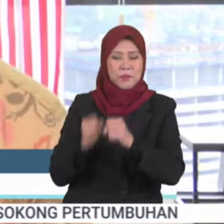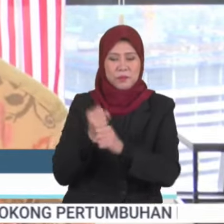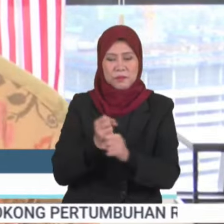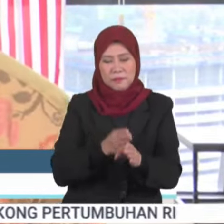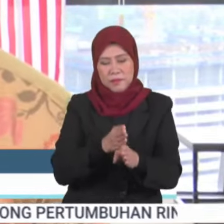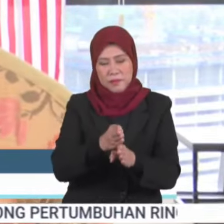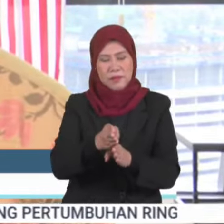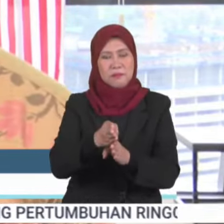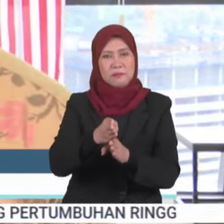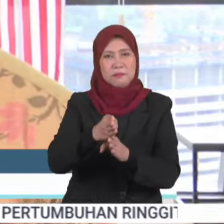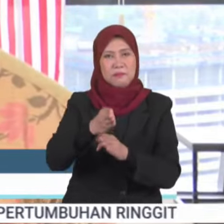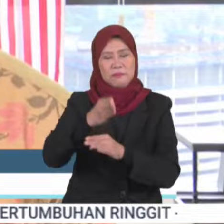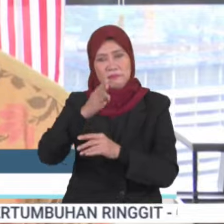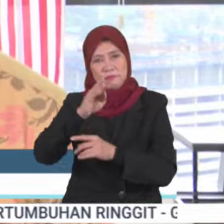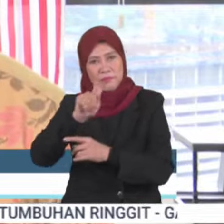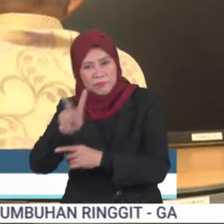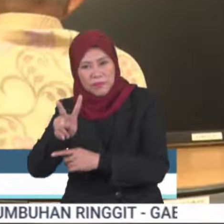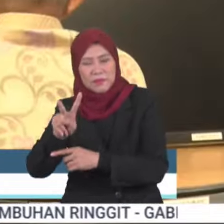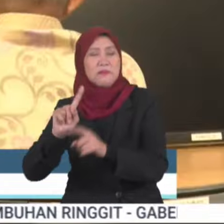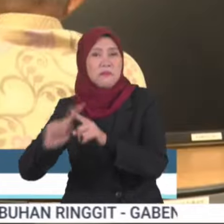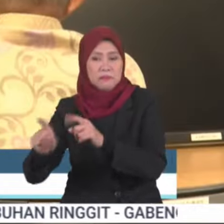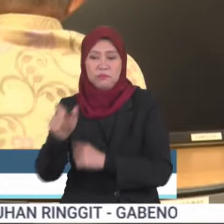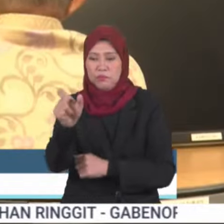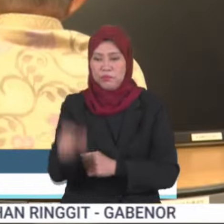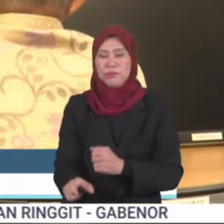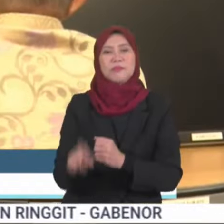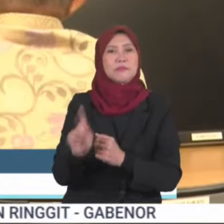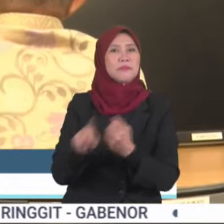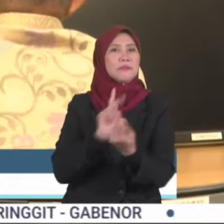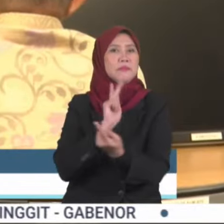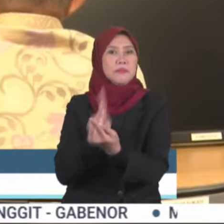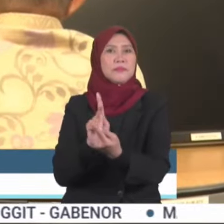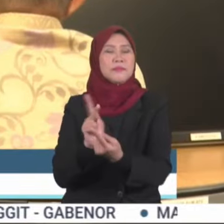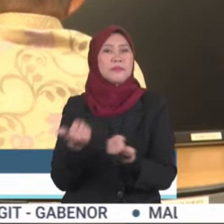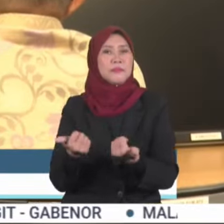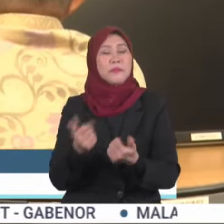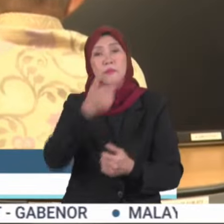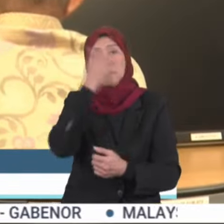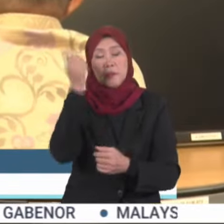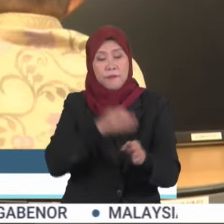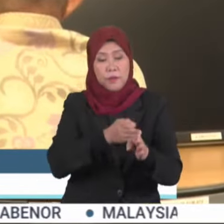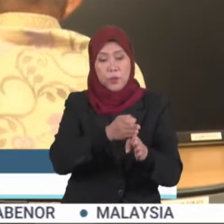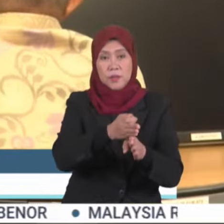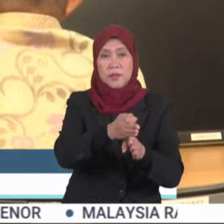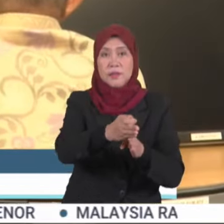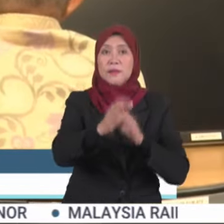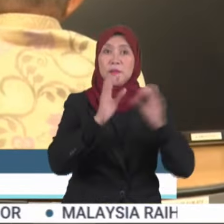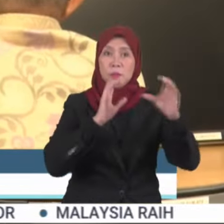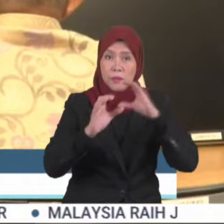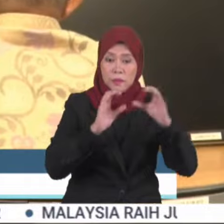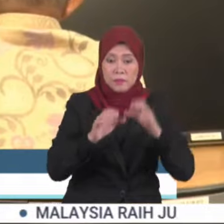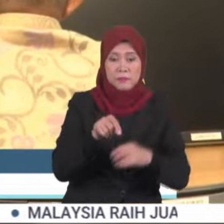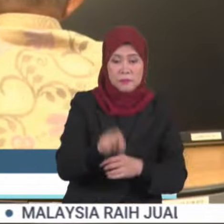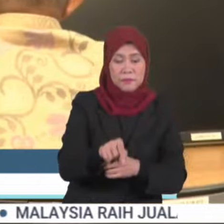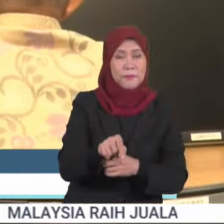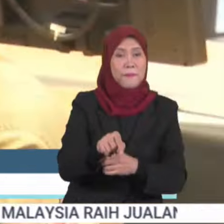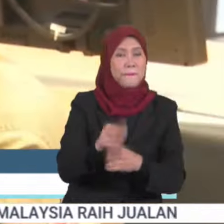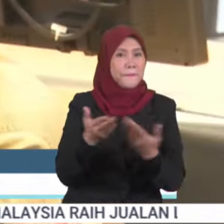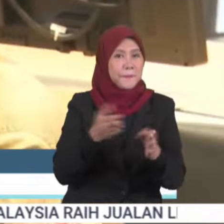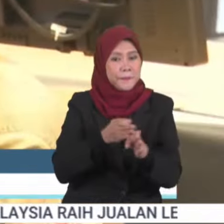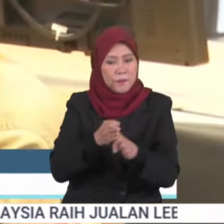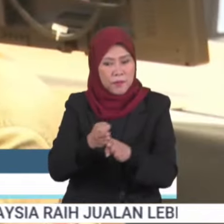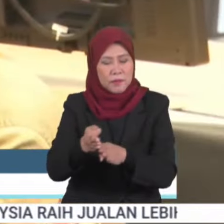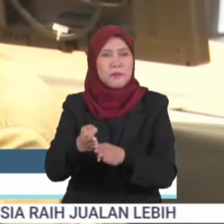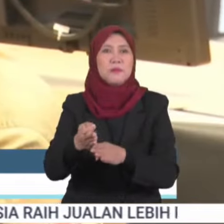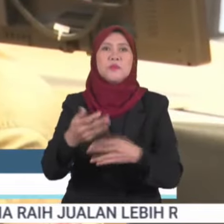bidang penyiaran. I think he's the right person. Kerana Fakulti Komunikasi Pengajian Media sebagai satu fakulti